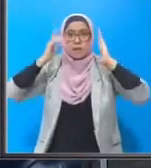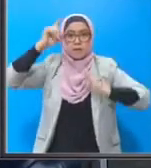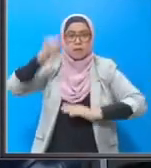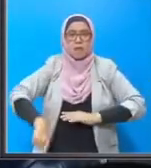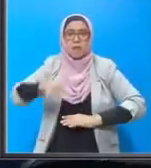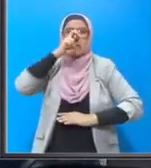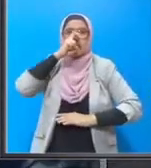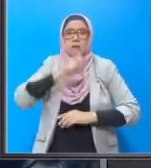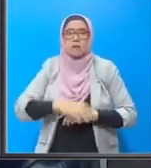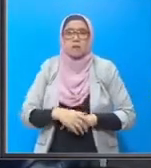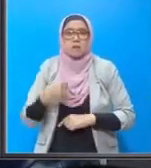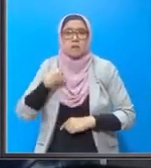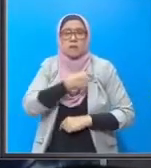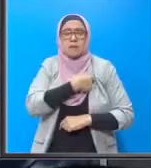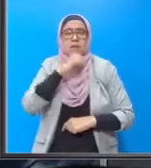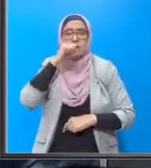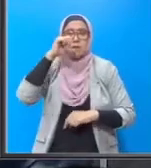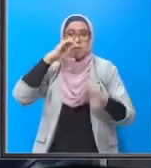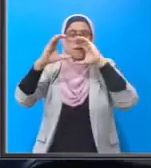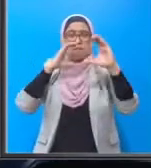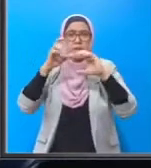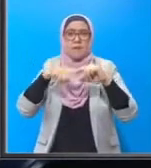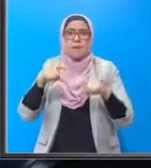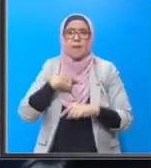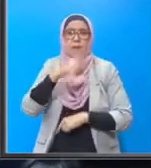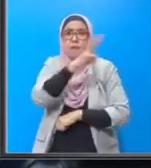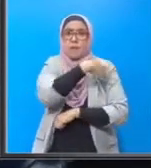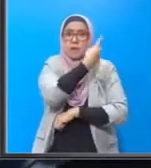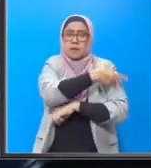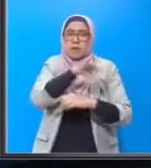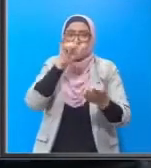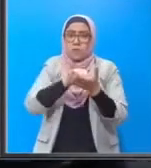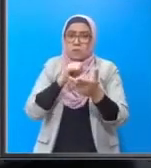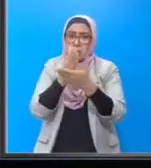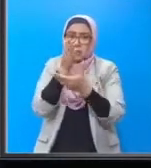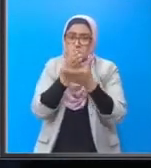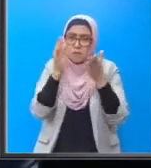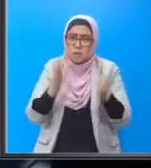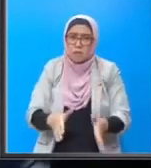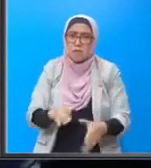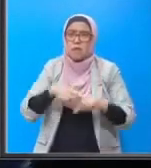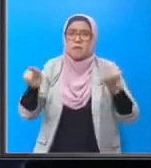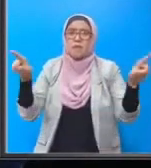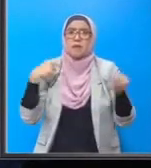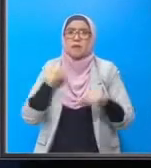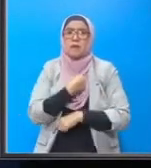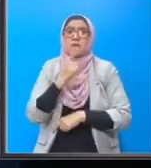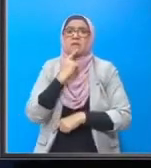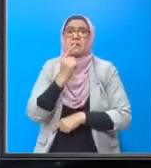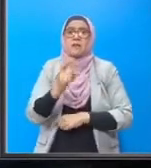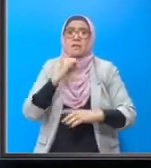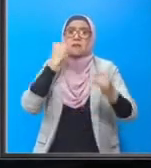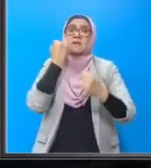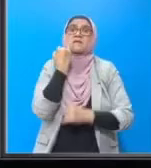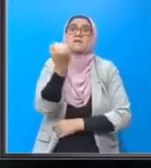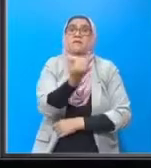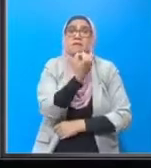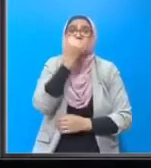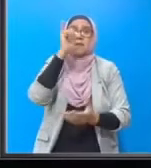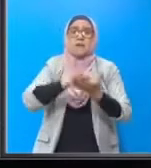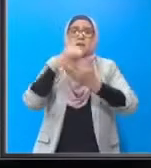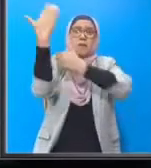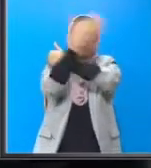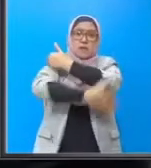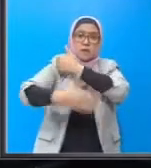kita tidak mengatakan falestin itu teroris tapi kita mengatakan Yahudi Israel itu adalah negara